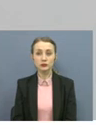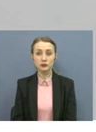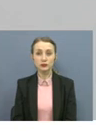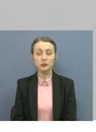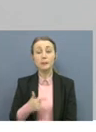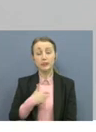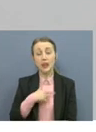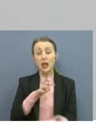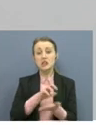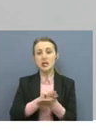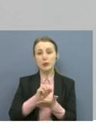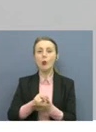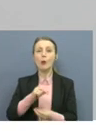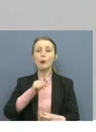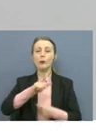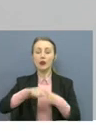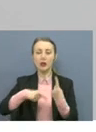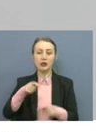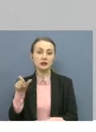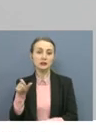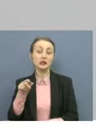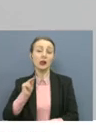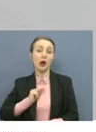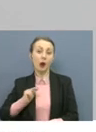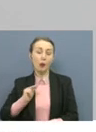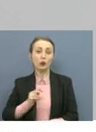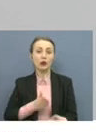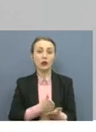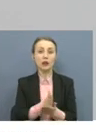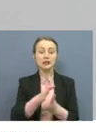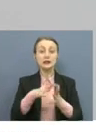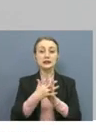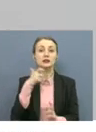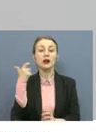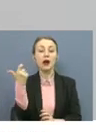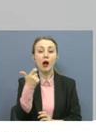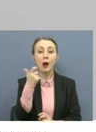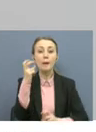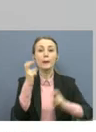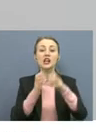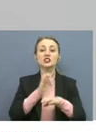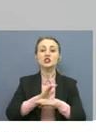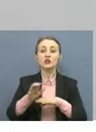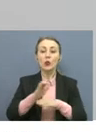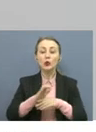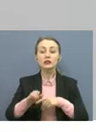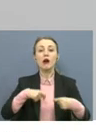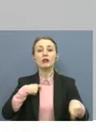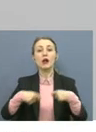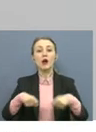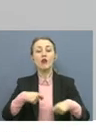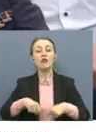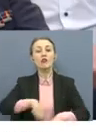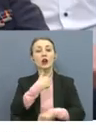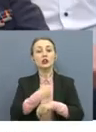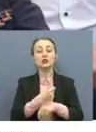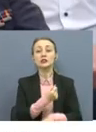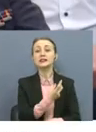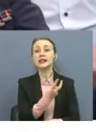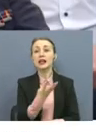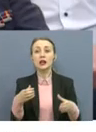бизнеспен айналысамын, ауыл шаруашылығы, өндіріспен сауда-саттық сынды салаларда жұмыс жасаймын. Жаңа жұмыс орындарын ашып келдік, тұрғын